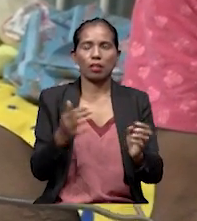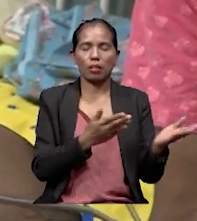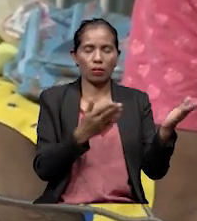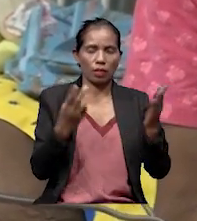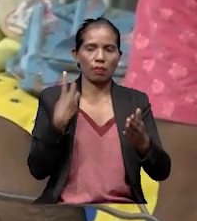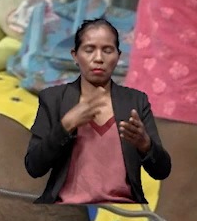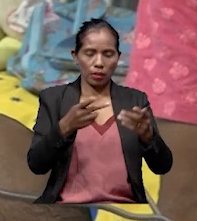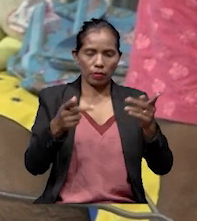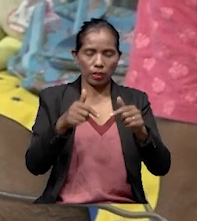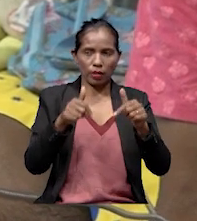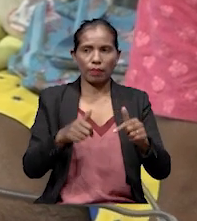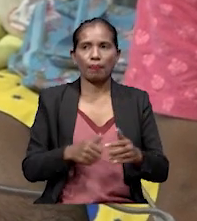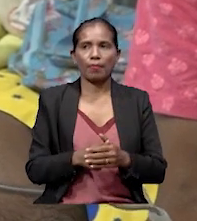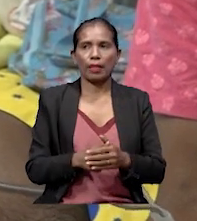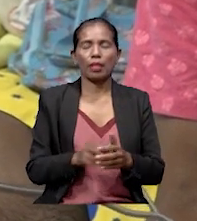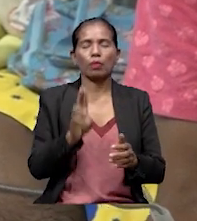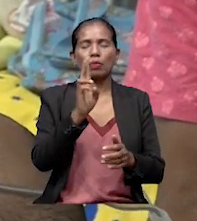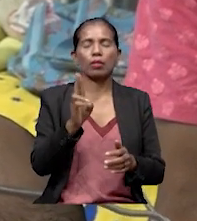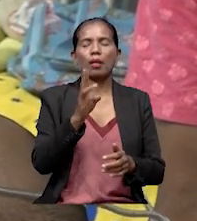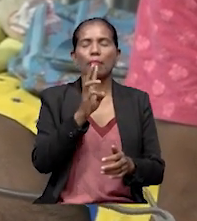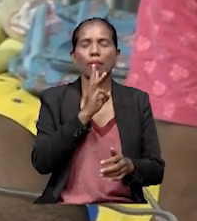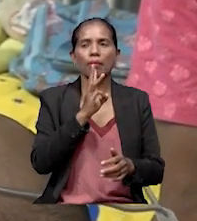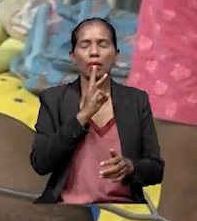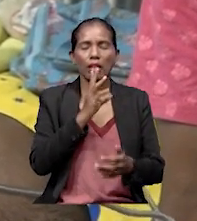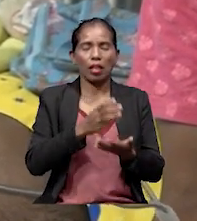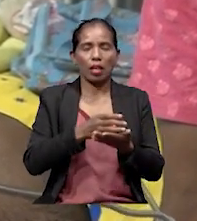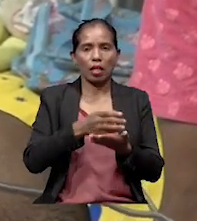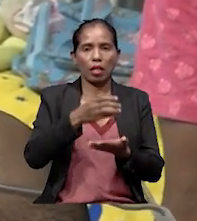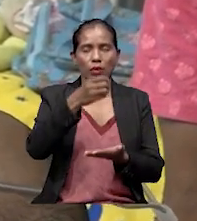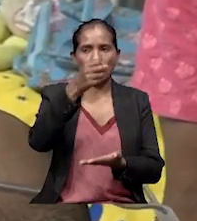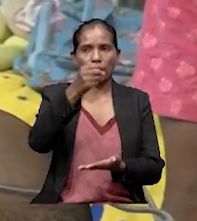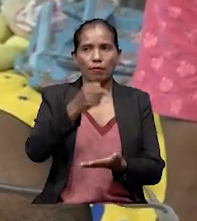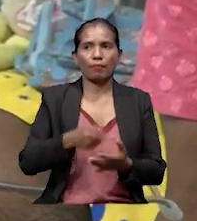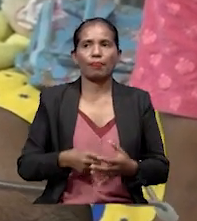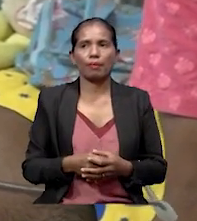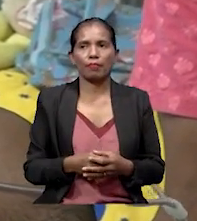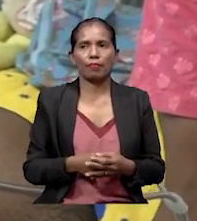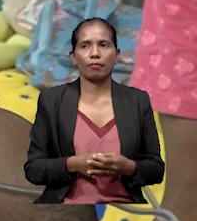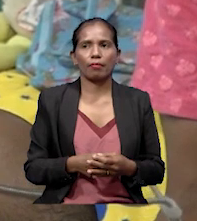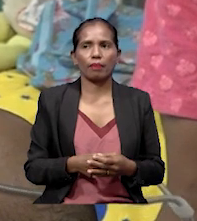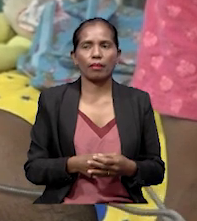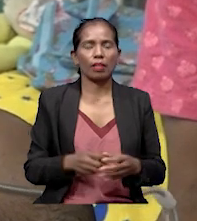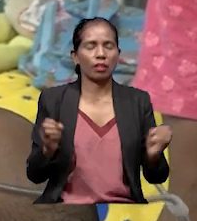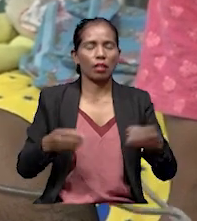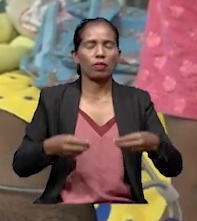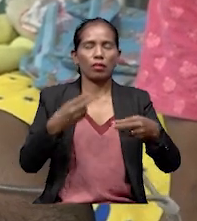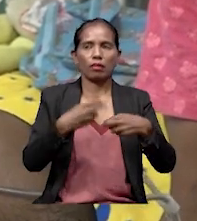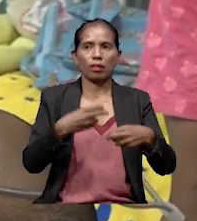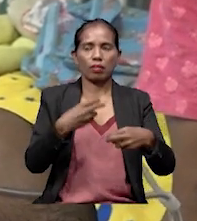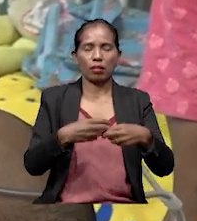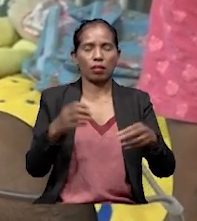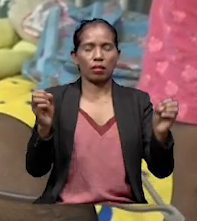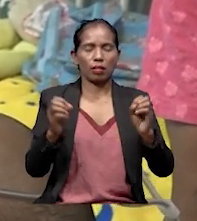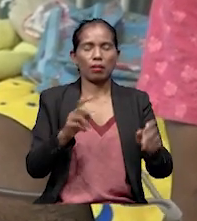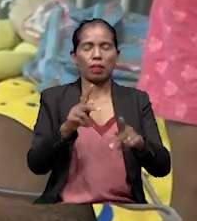ni. Ida ni be aqua, aqua poma. Ia mesti lese ni kulit ni. Ini si lafo impact tu bayi ya. Lafo impact tu